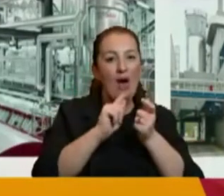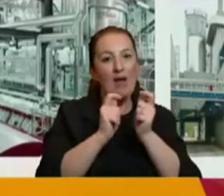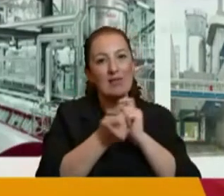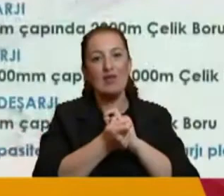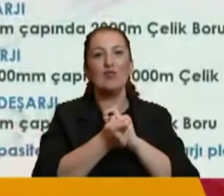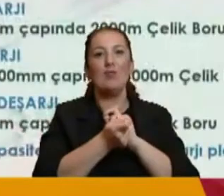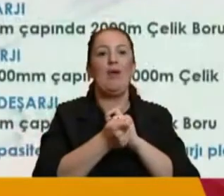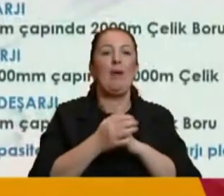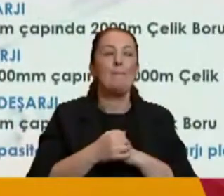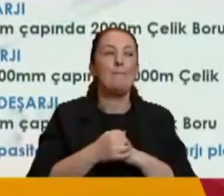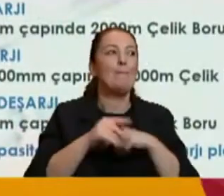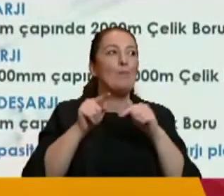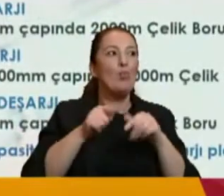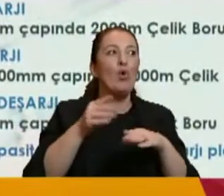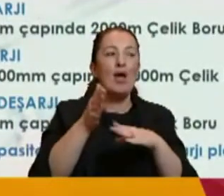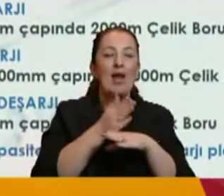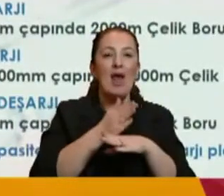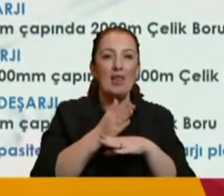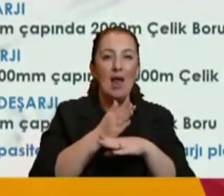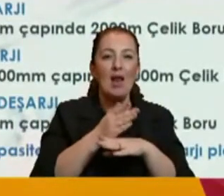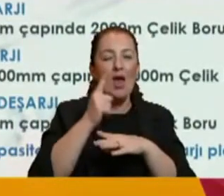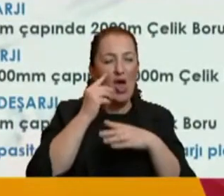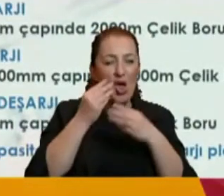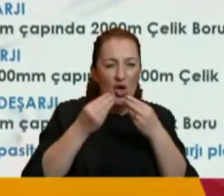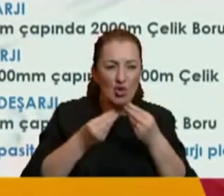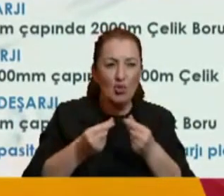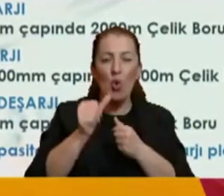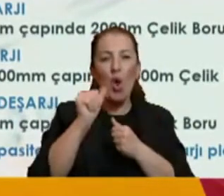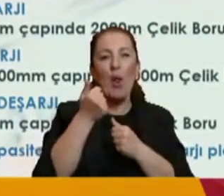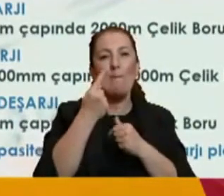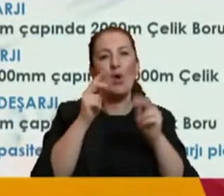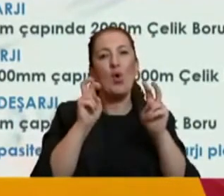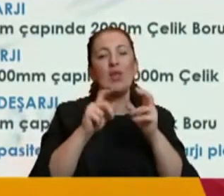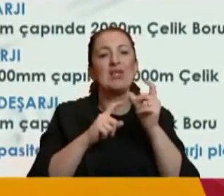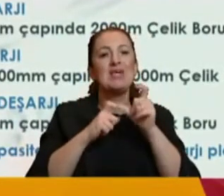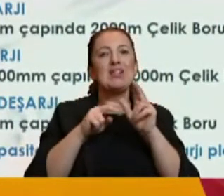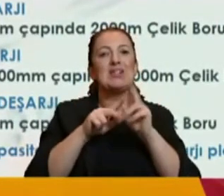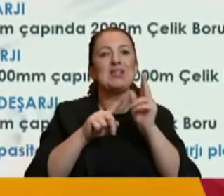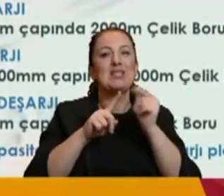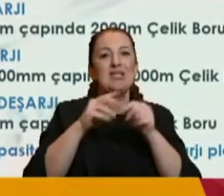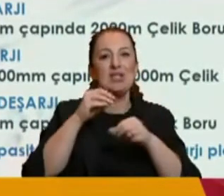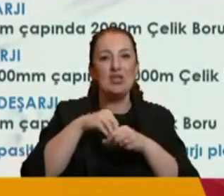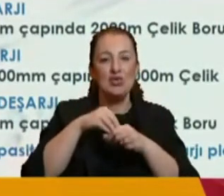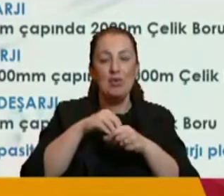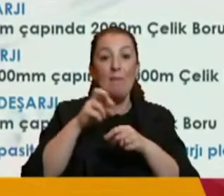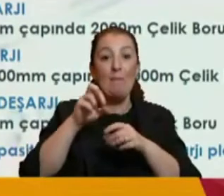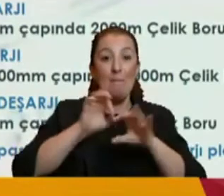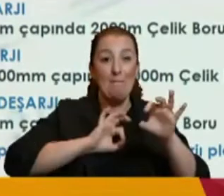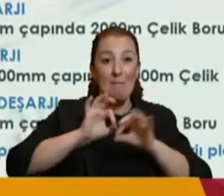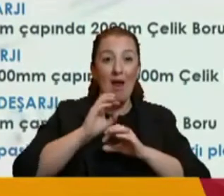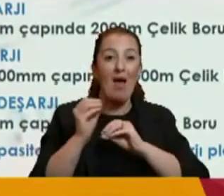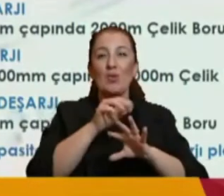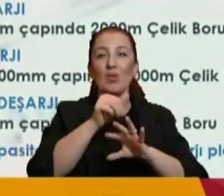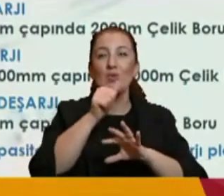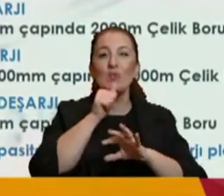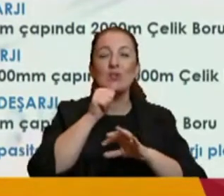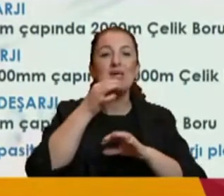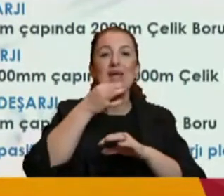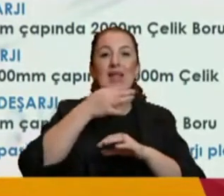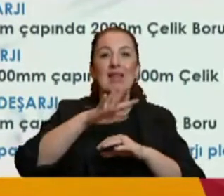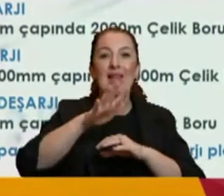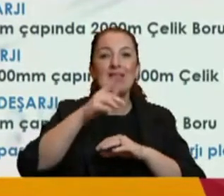Bu nedenle çamur önemli bir konu eski için planlanan altüst üzerinde deniz